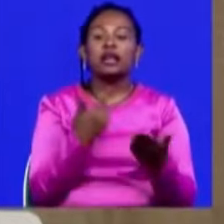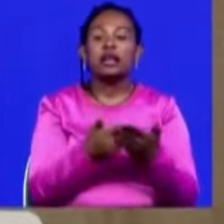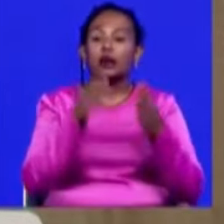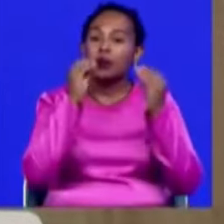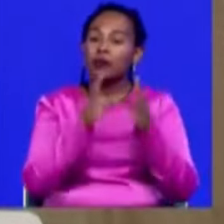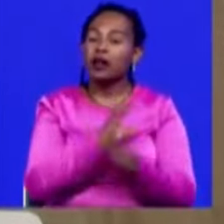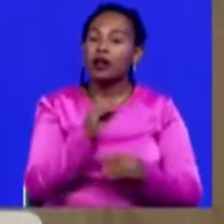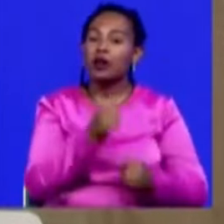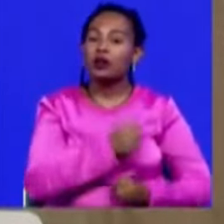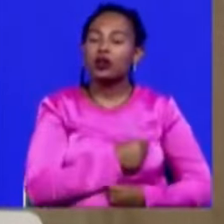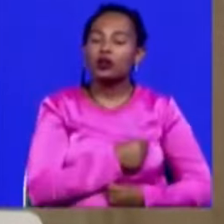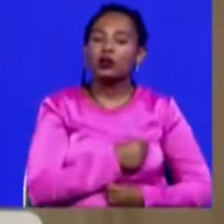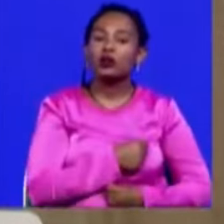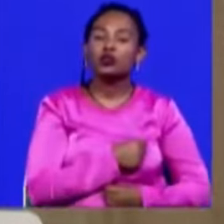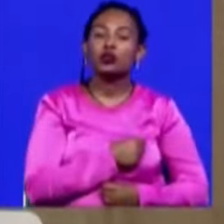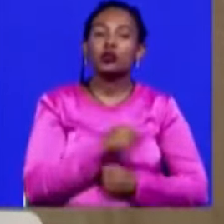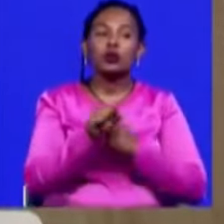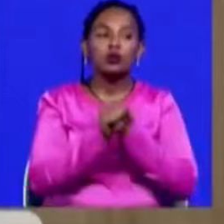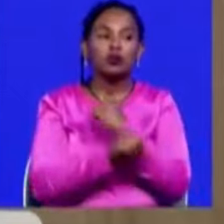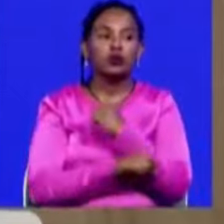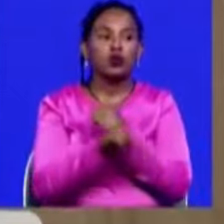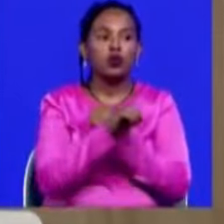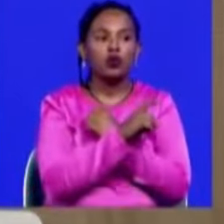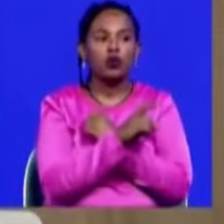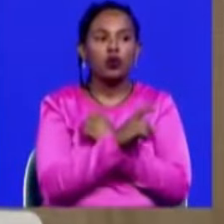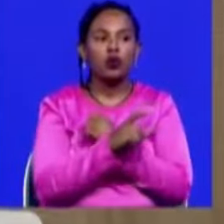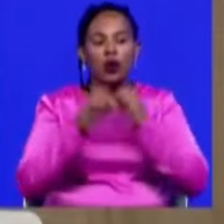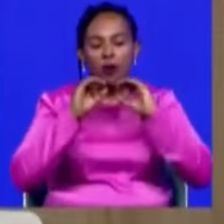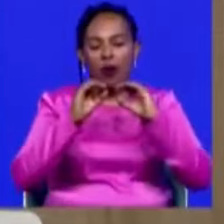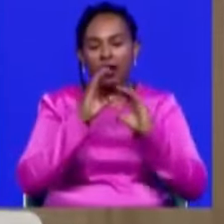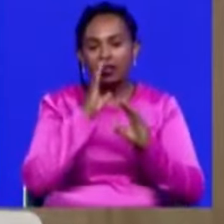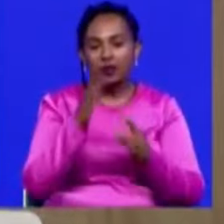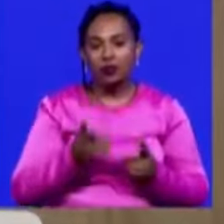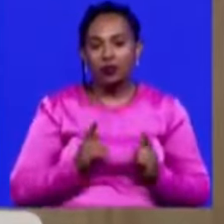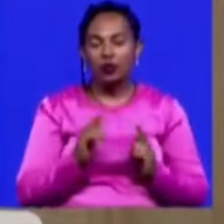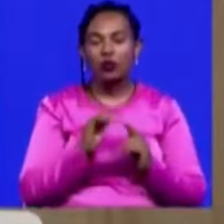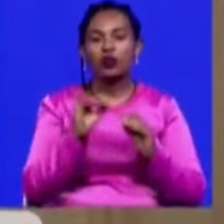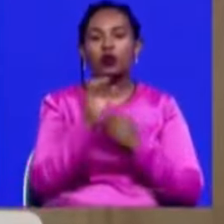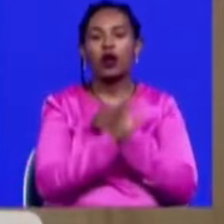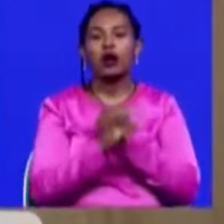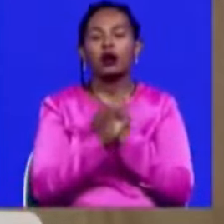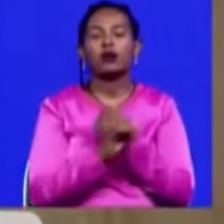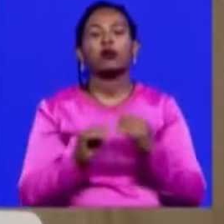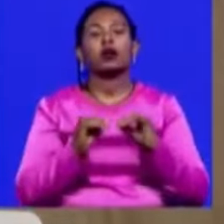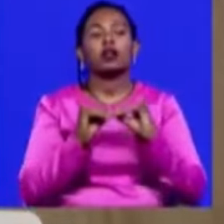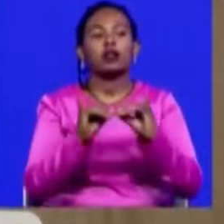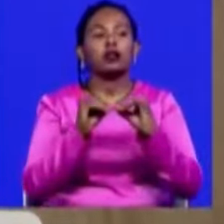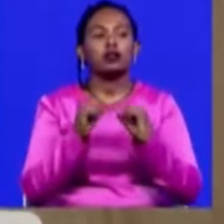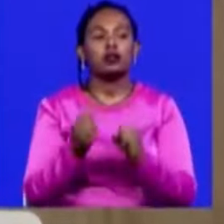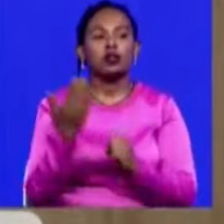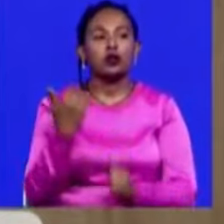መምህራንና ወታደሮች ምሰሶ ሆነው ተርበው ባያስተምሩ ኖሮ እንደ ሀገርስ መቀጠል እንችል ነበር